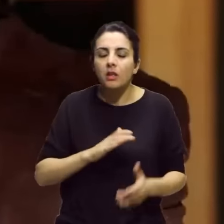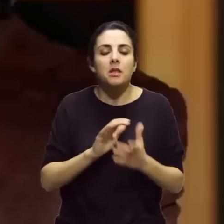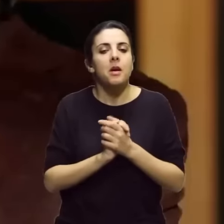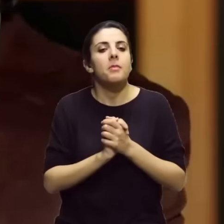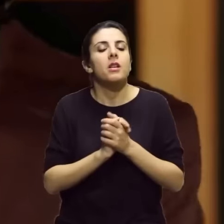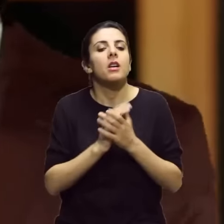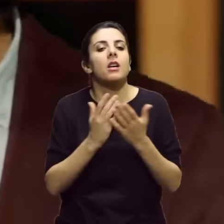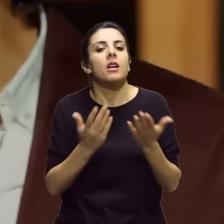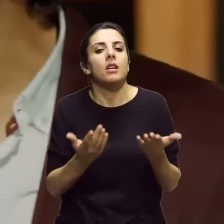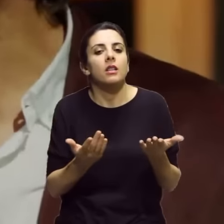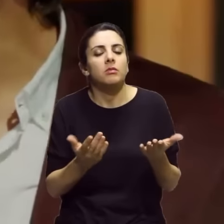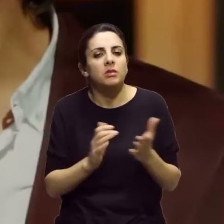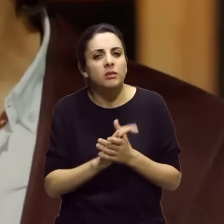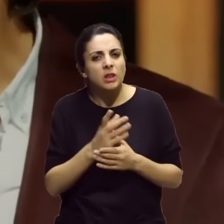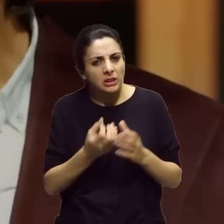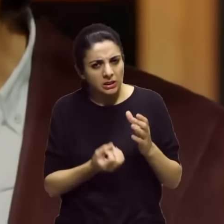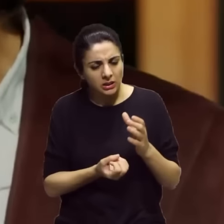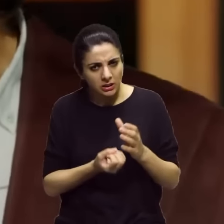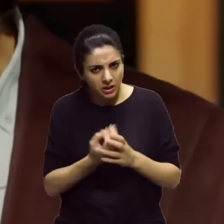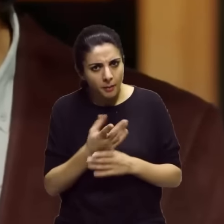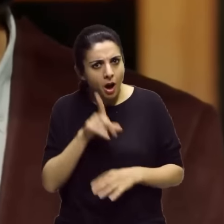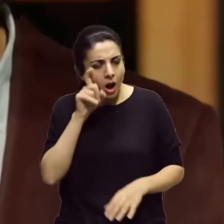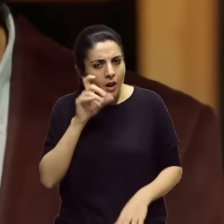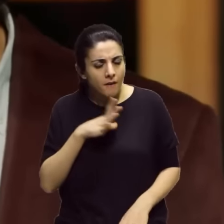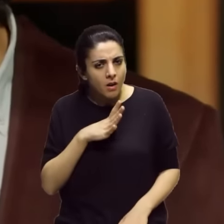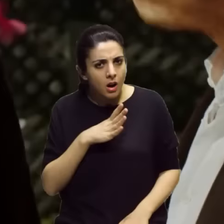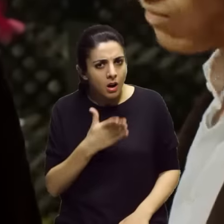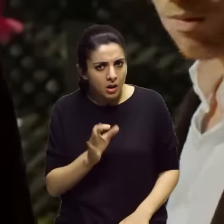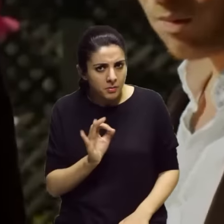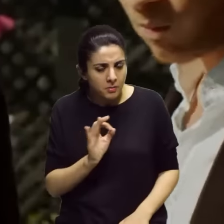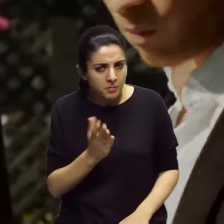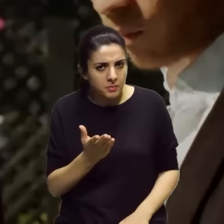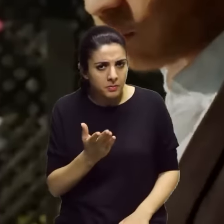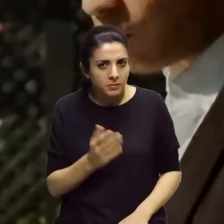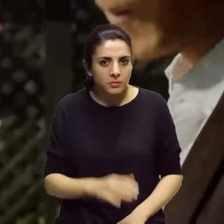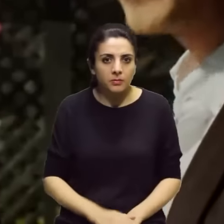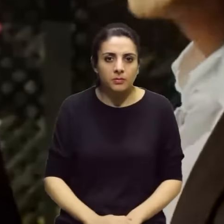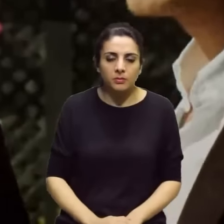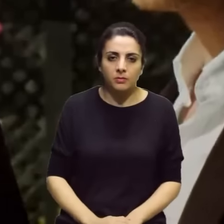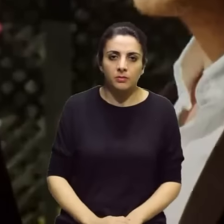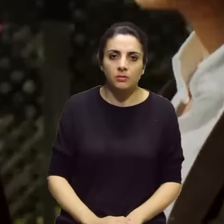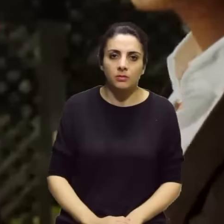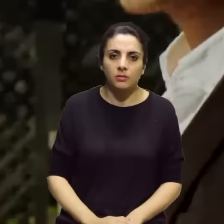tebrik ederim seni ya. Oğlum sen bu sabahları falan daha bir zeki oluyorsun ya, farkında mısın?